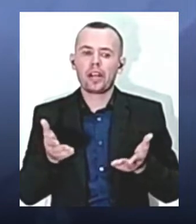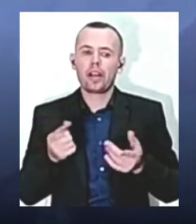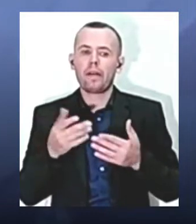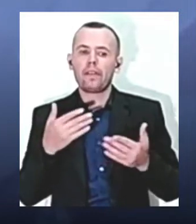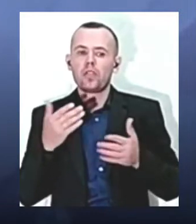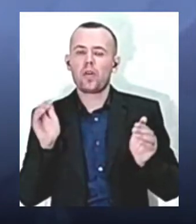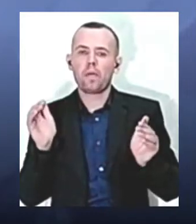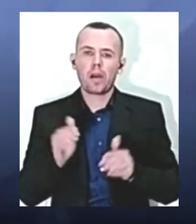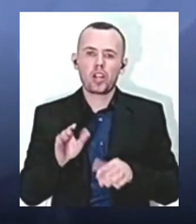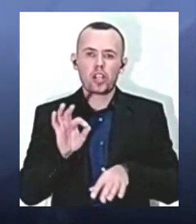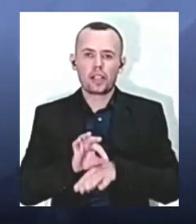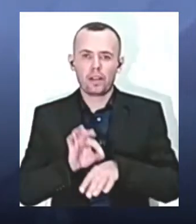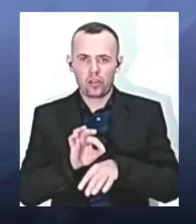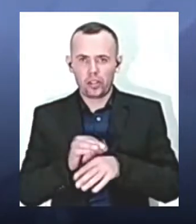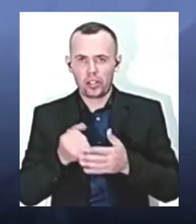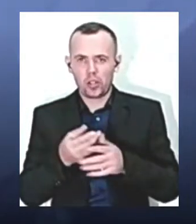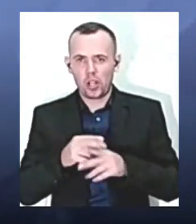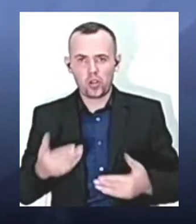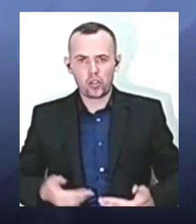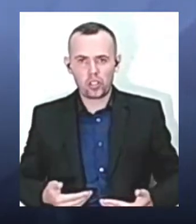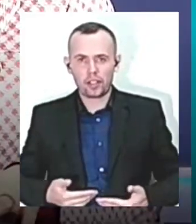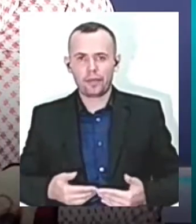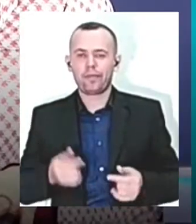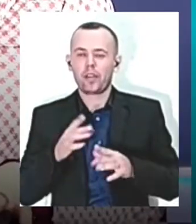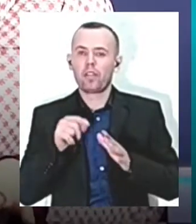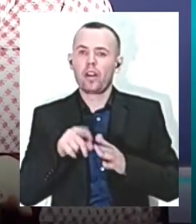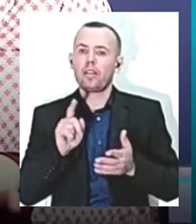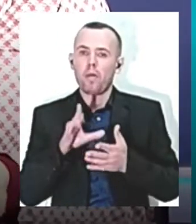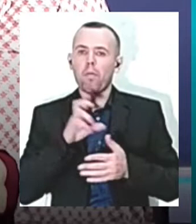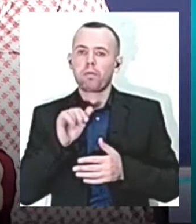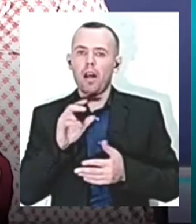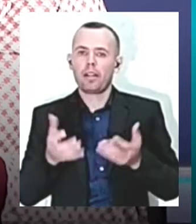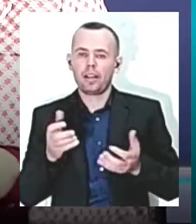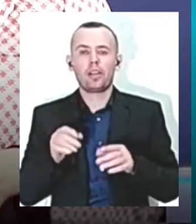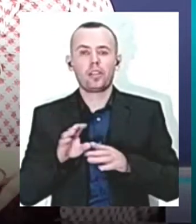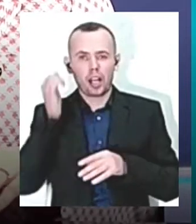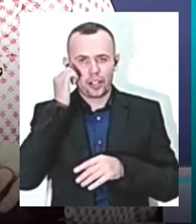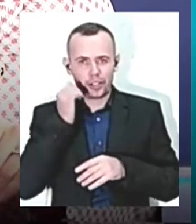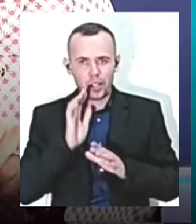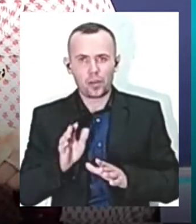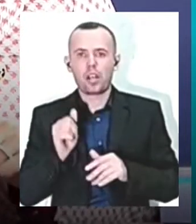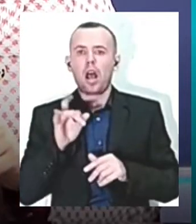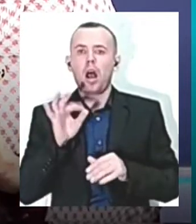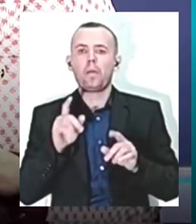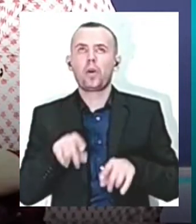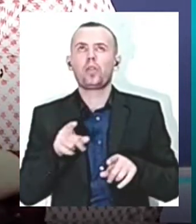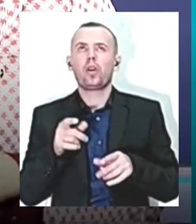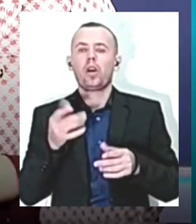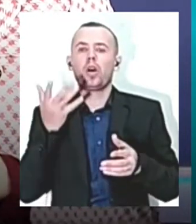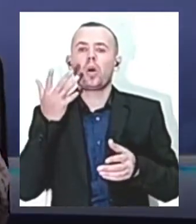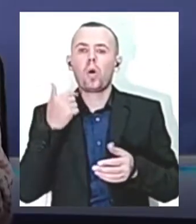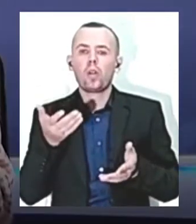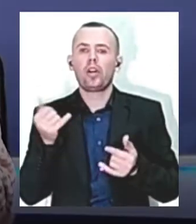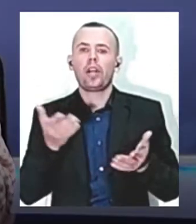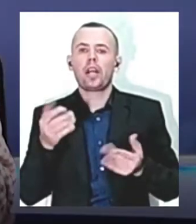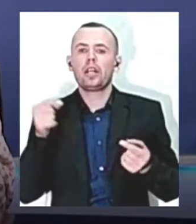і рятують життя. Тобто це завжди має бути баланс. Так, дякую. А про те, коли і які саме права